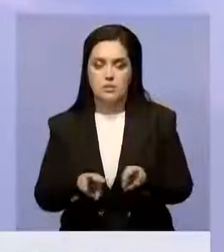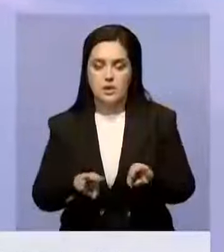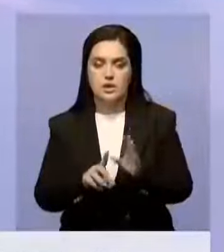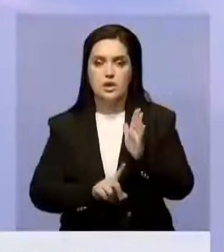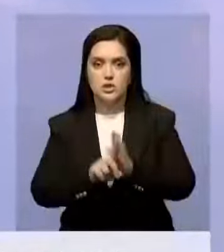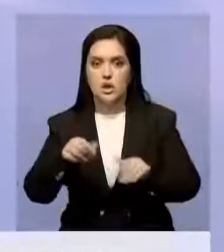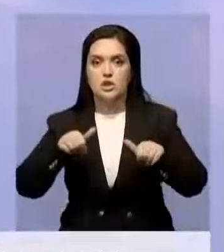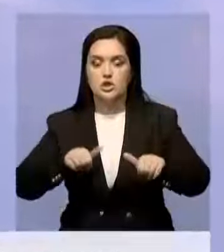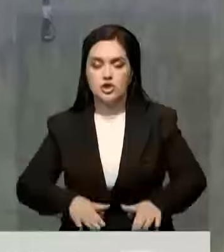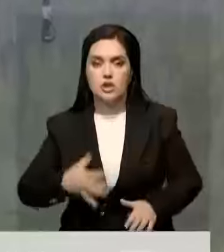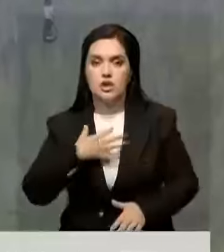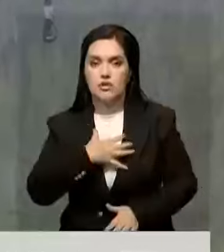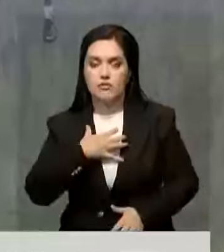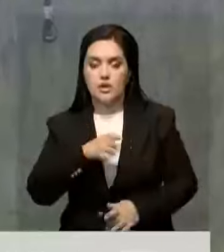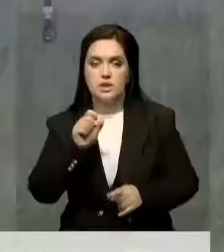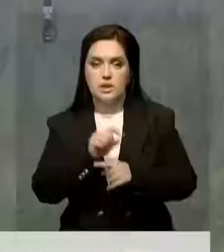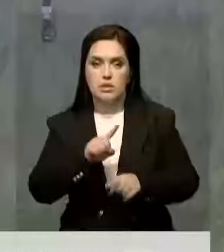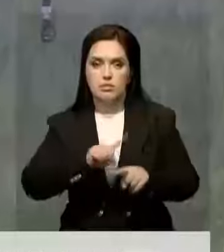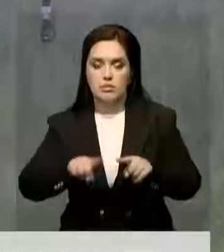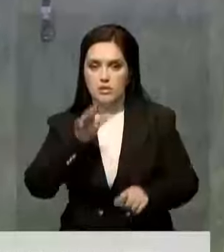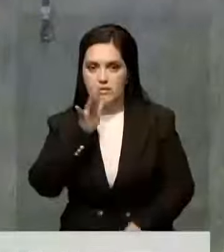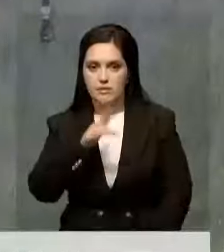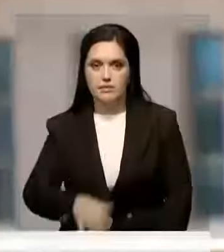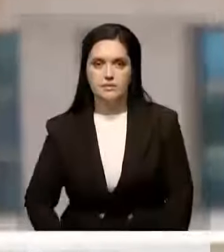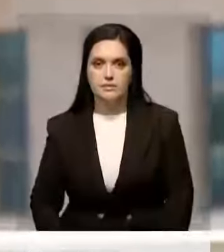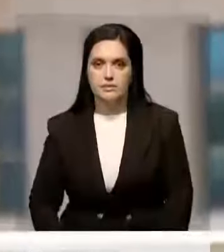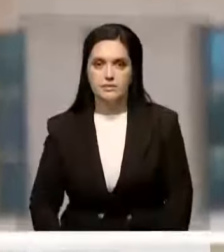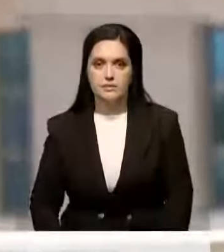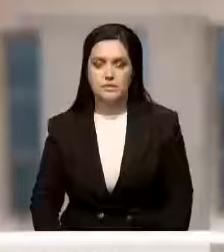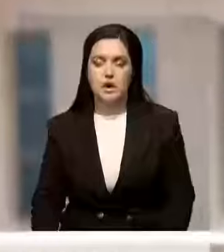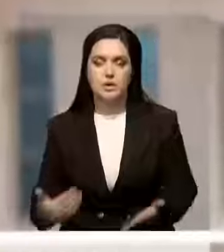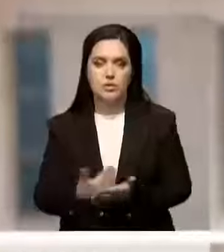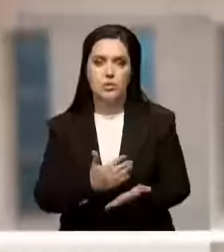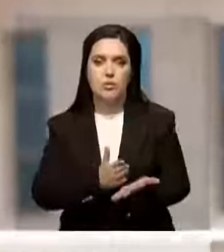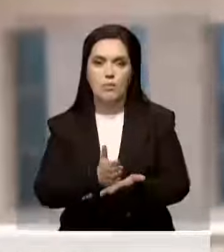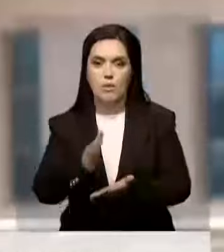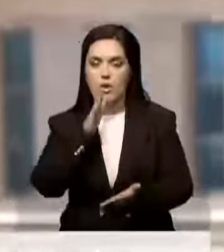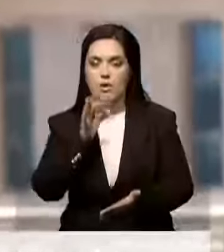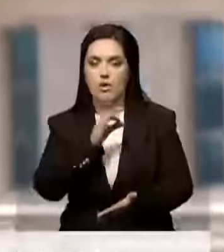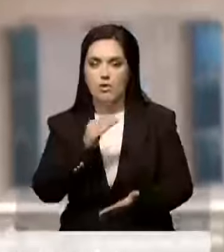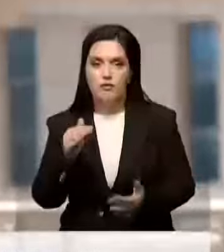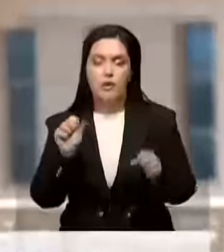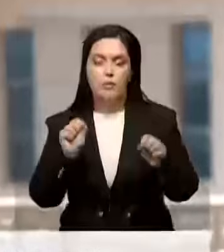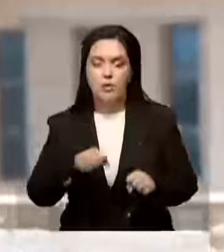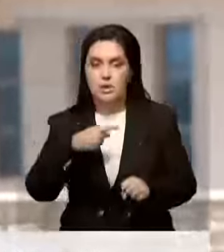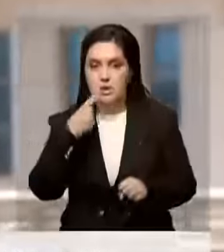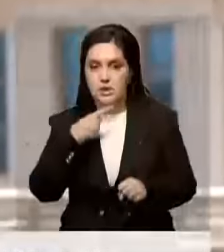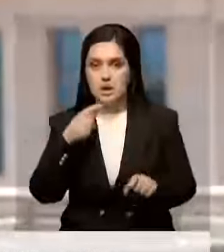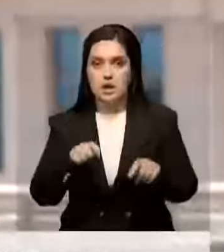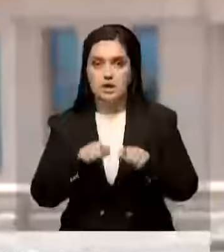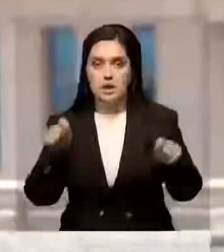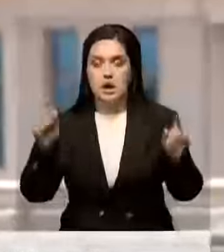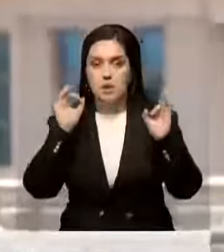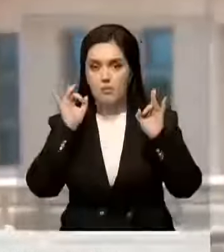приступит к решению этой важной задачи в кратчайшие сроки. Новый политический сезон официально, можно сказать, открыт.